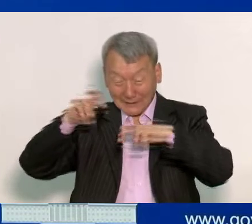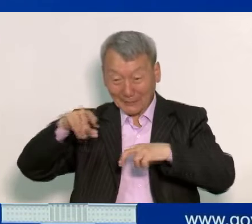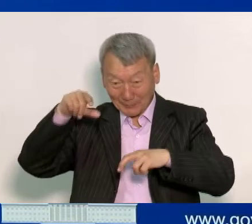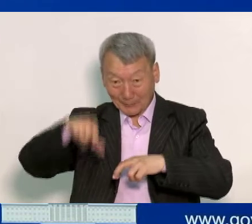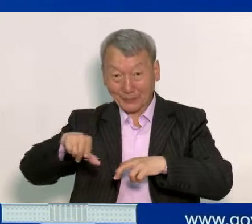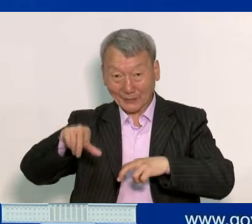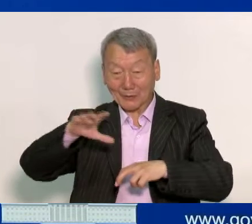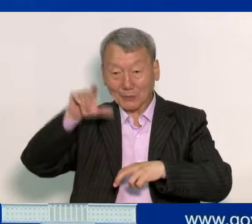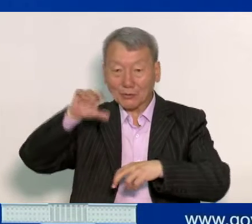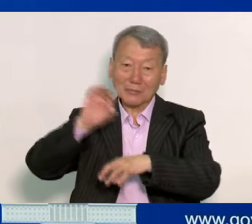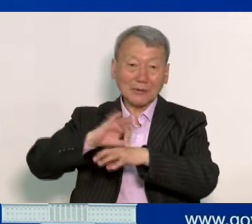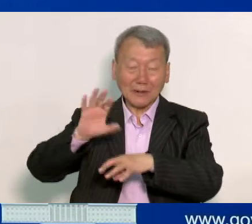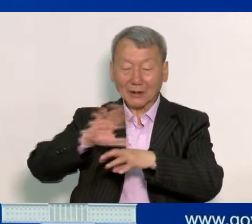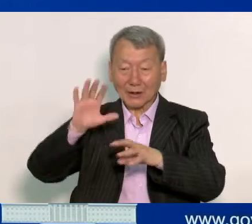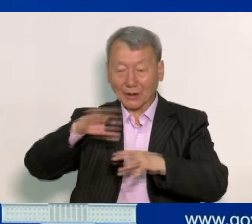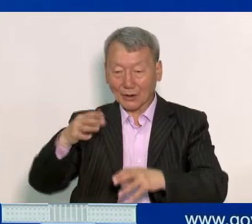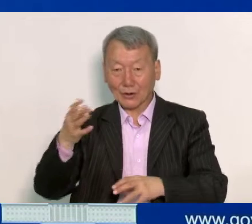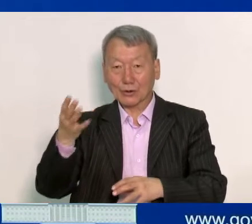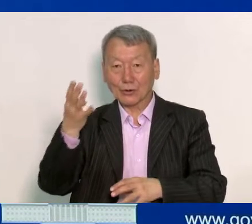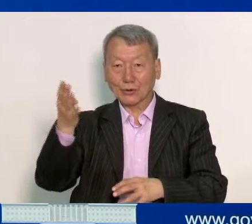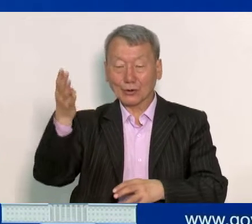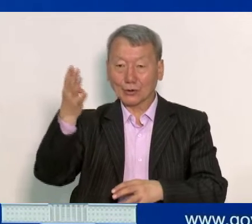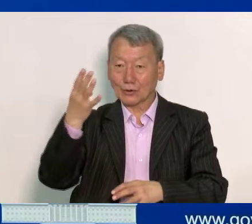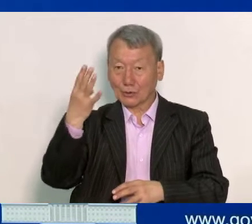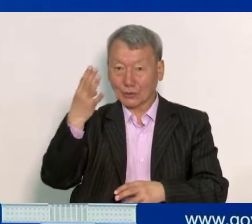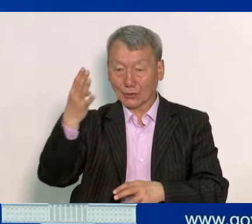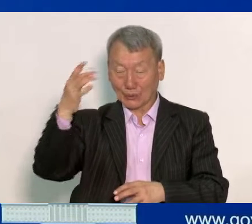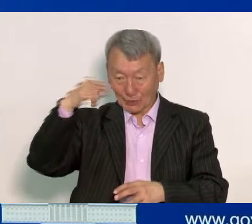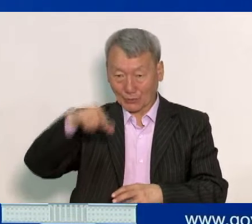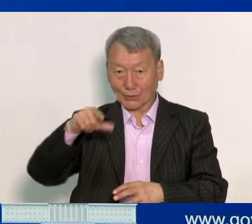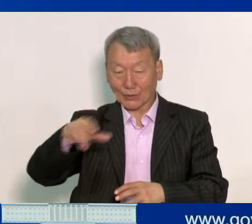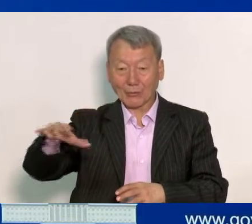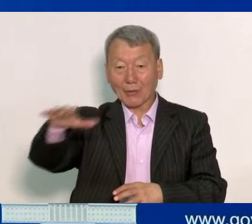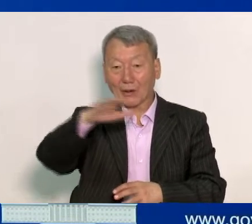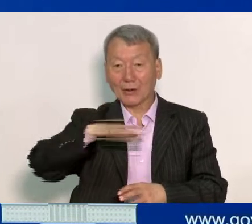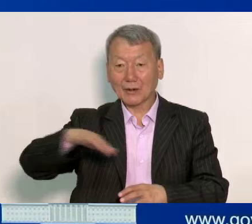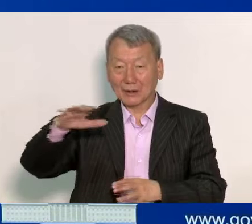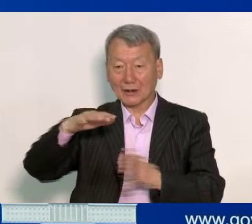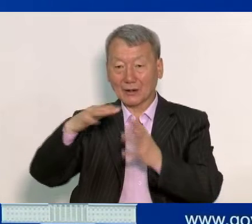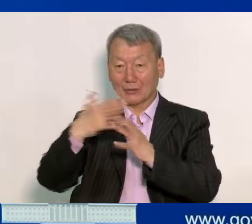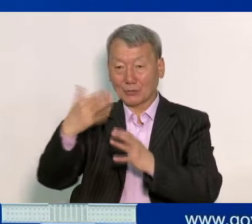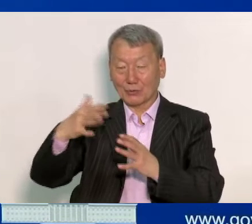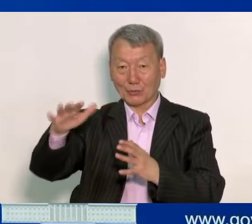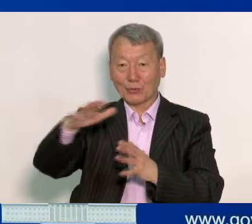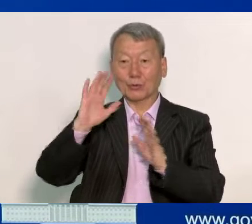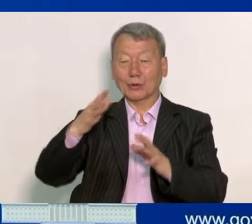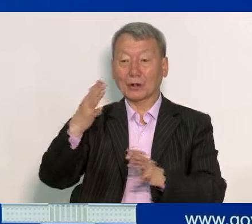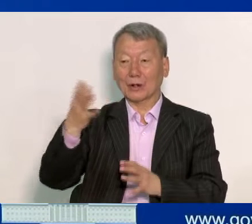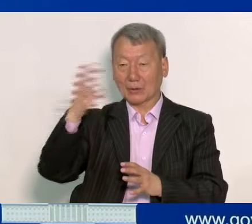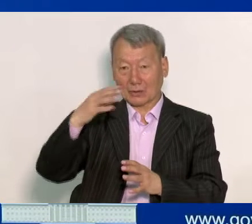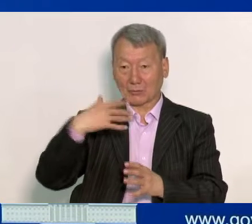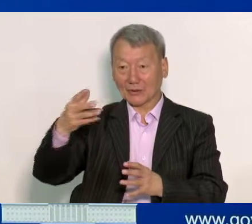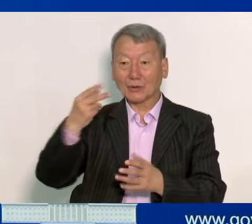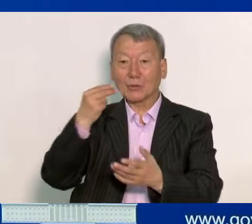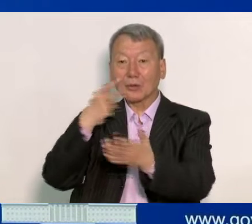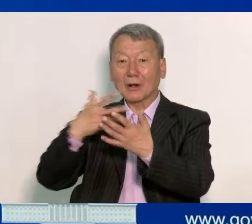ошол жерде төрт баштын төрт эле баш бар экен ошол жерде. Калганын баары жайлоого чыгып кеткен. Төртөөнү тең алдык.